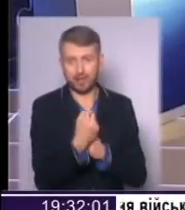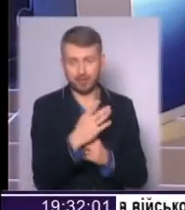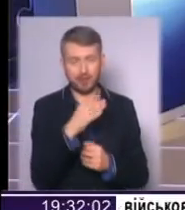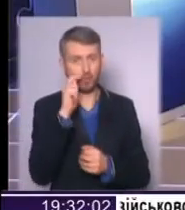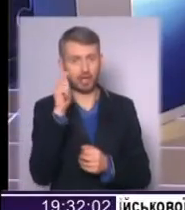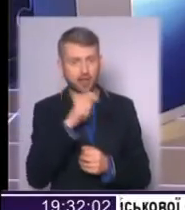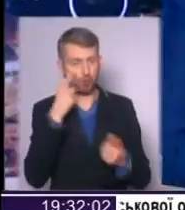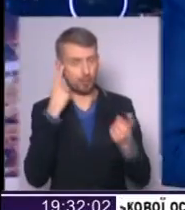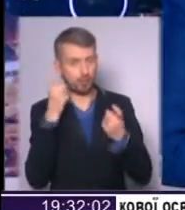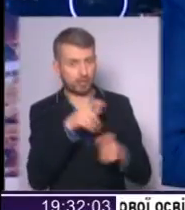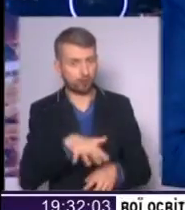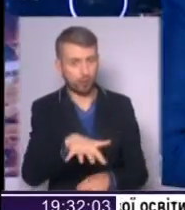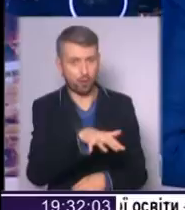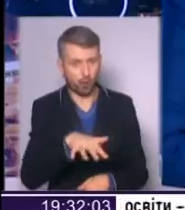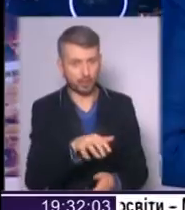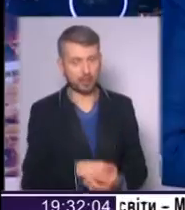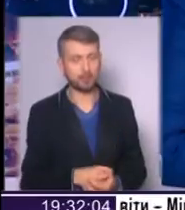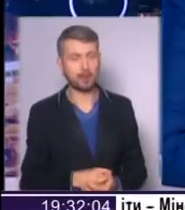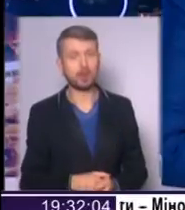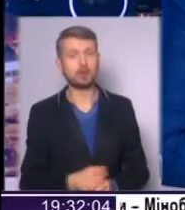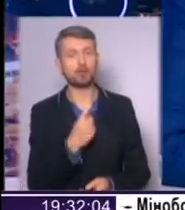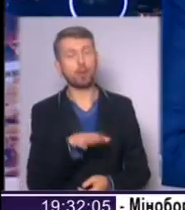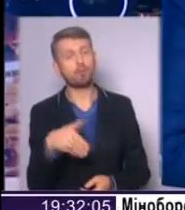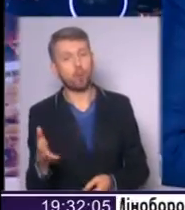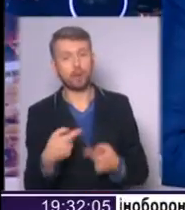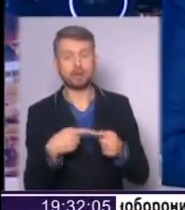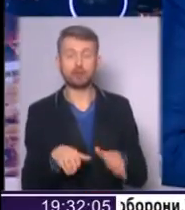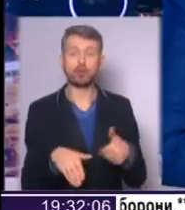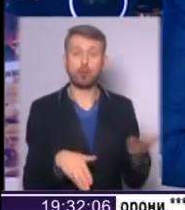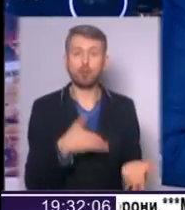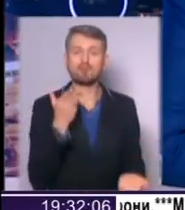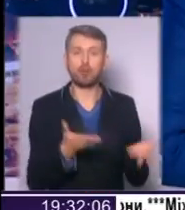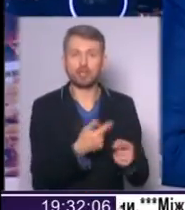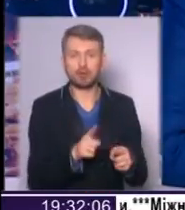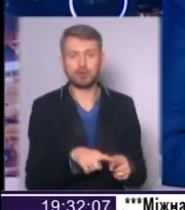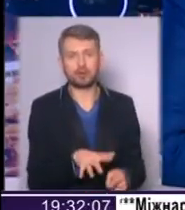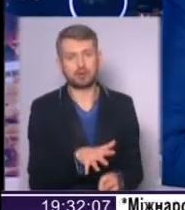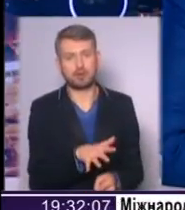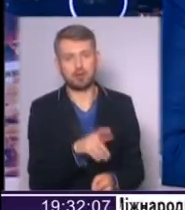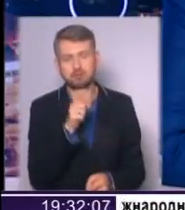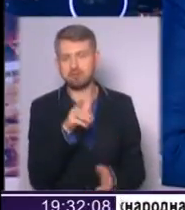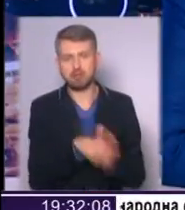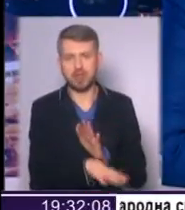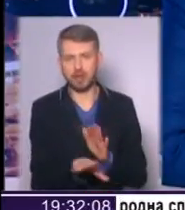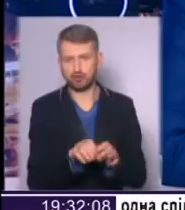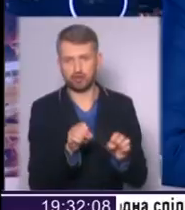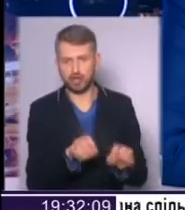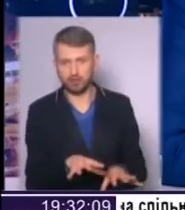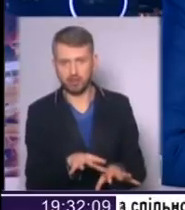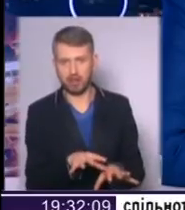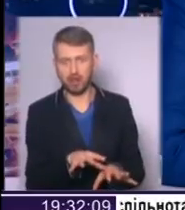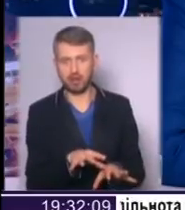українському інформаційному просторі. З одного боку, з іншого боку, можливо, це було б не найгірше рішення, якщо б все ж